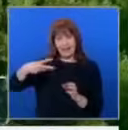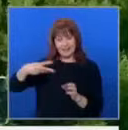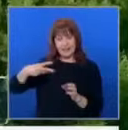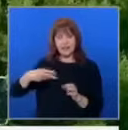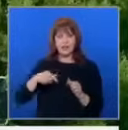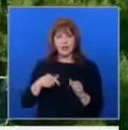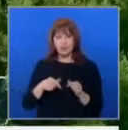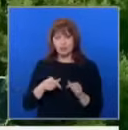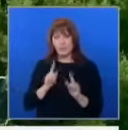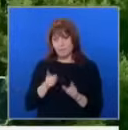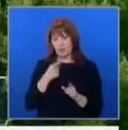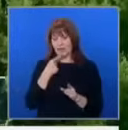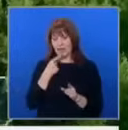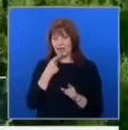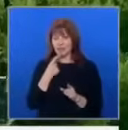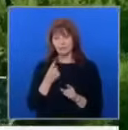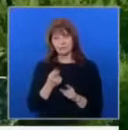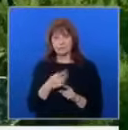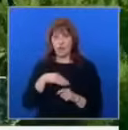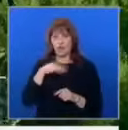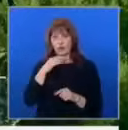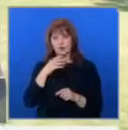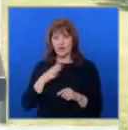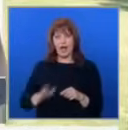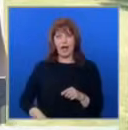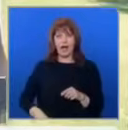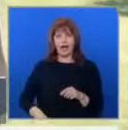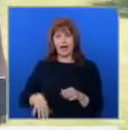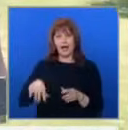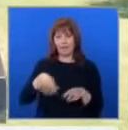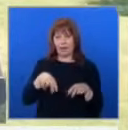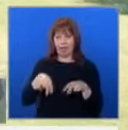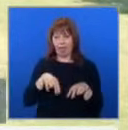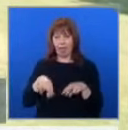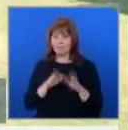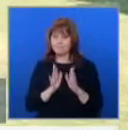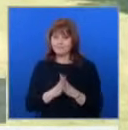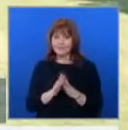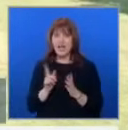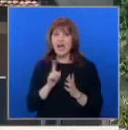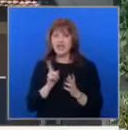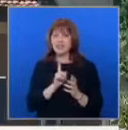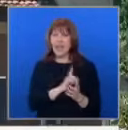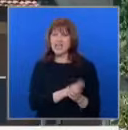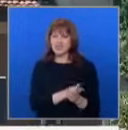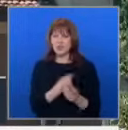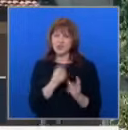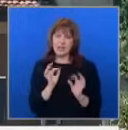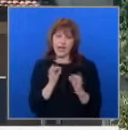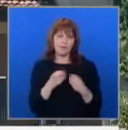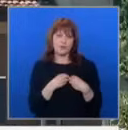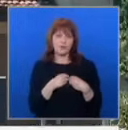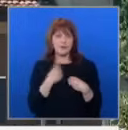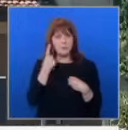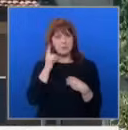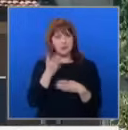това мога да кажа, че доста така краката се разтресаха, като не беше много силно, така го почувствах аз. Мислех, че ще